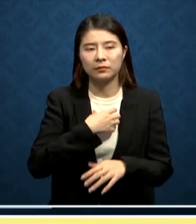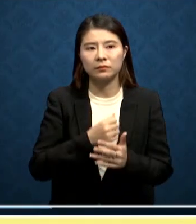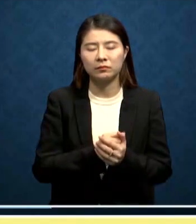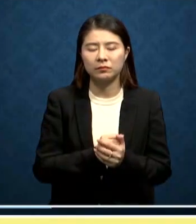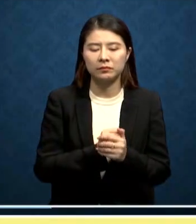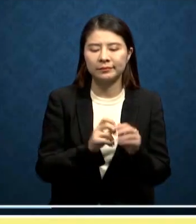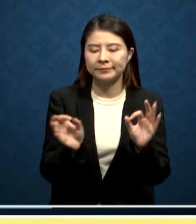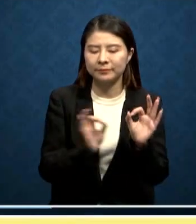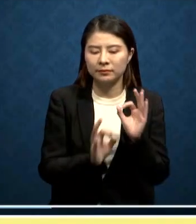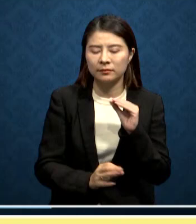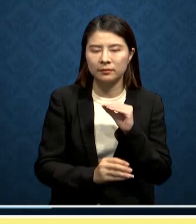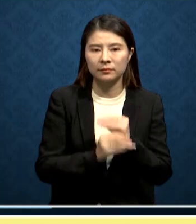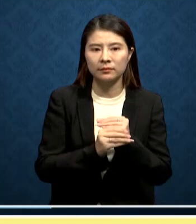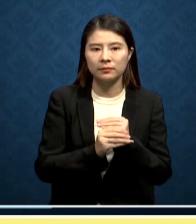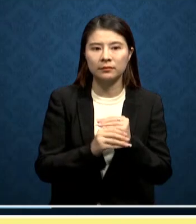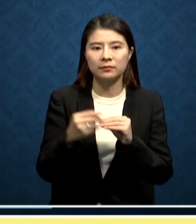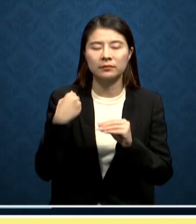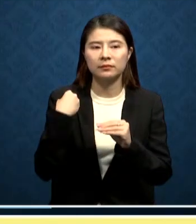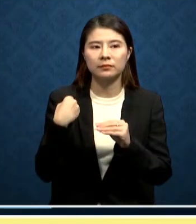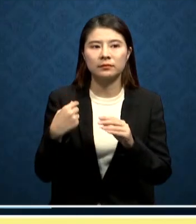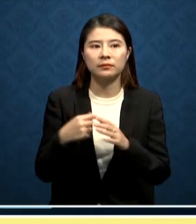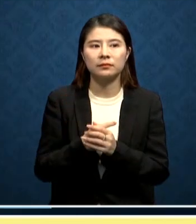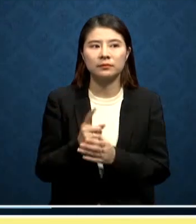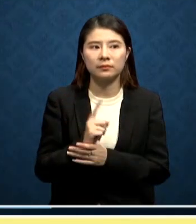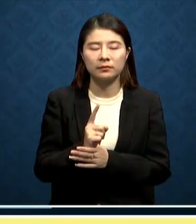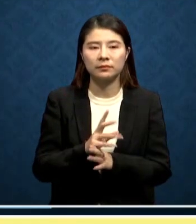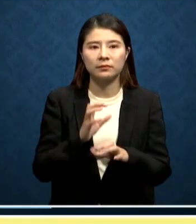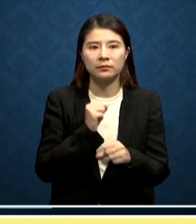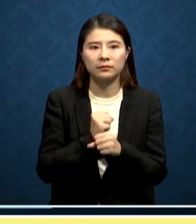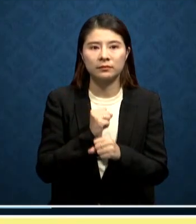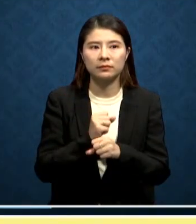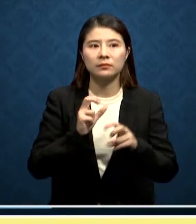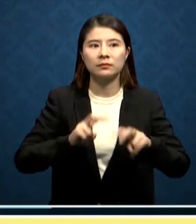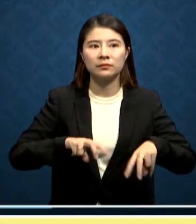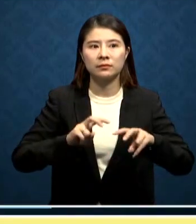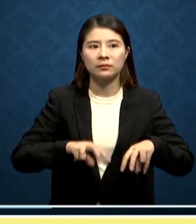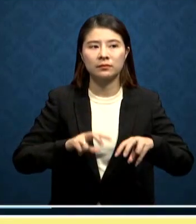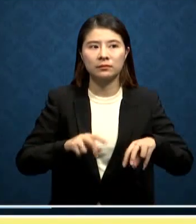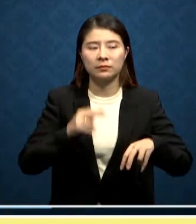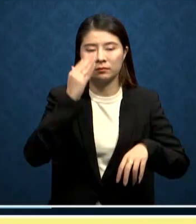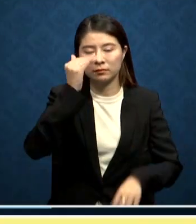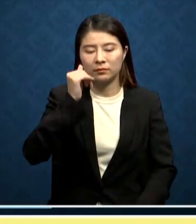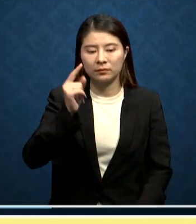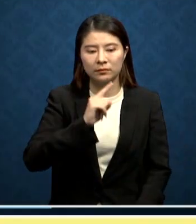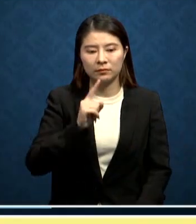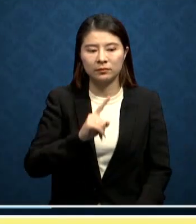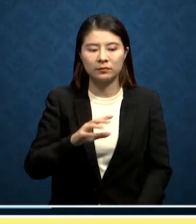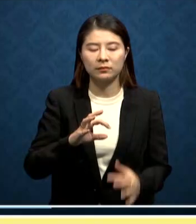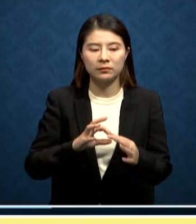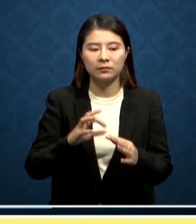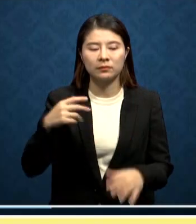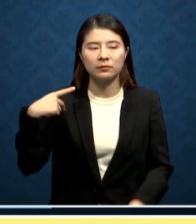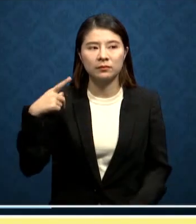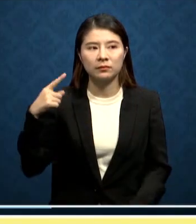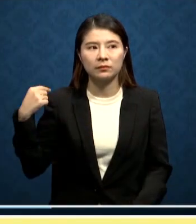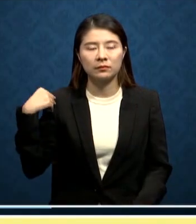เพิ่มเอ่อจำนวนงานวิจัยให้มากขึ้นเพราะงานวิจัยเนี่ยเป็นเป็นเป็นสิ่งที่มีประโยชน์นะเป็น